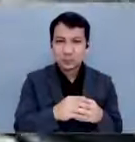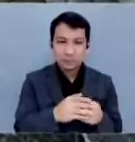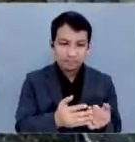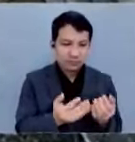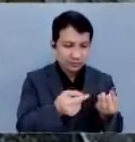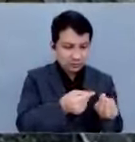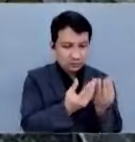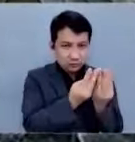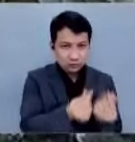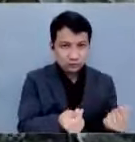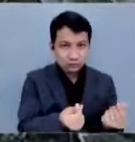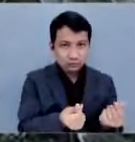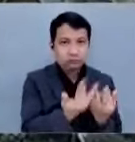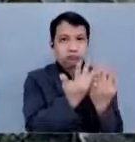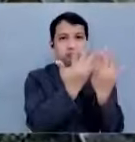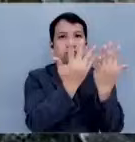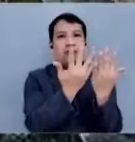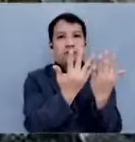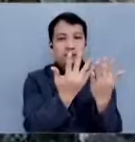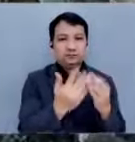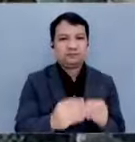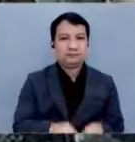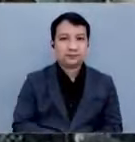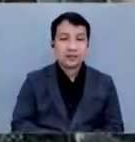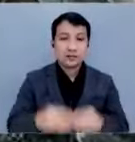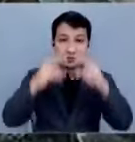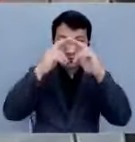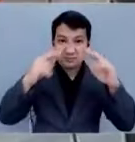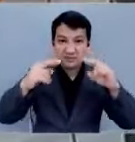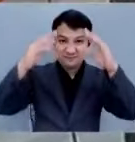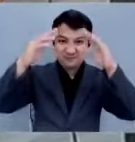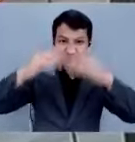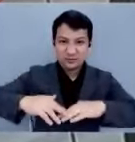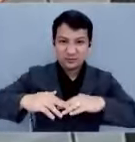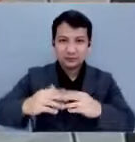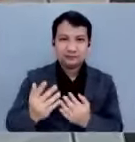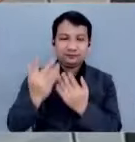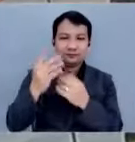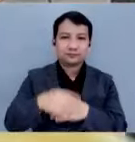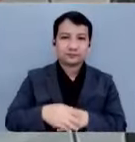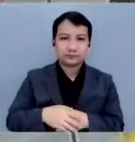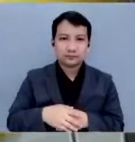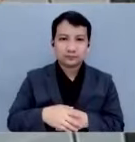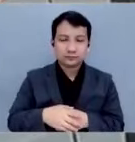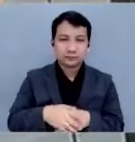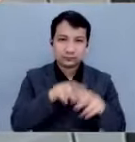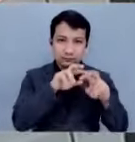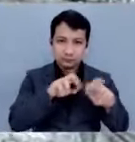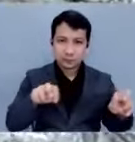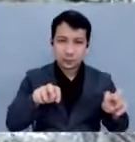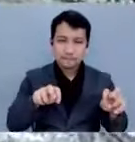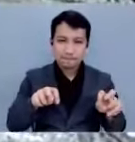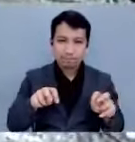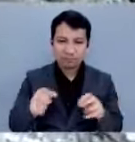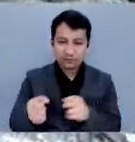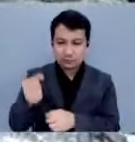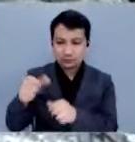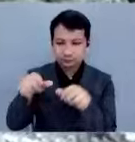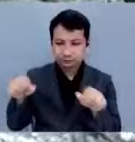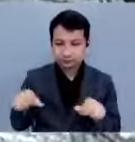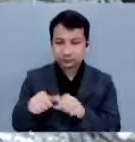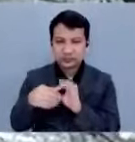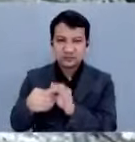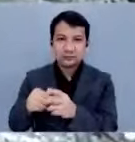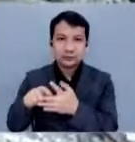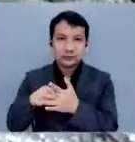ulit. Gumuho pa ang kisame ng warehouse sa tindi ng apoy. Dumabas sa investigasyon na sa holding area ng warehouse nagsimula